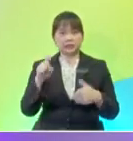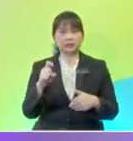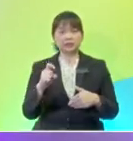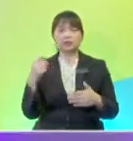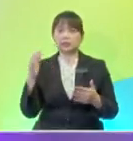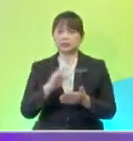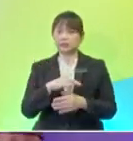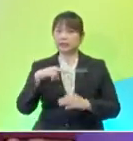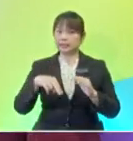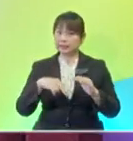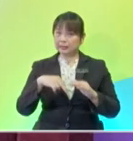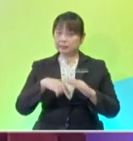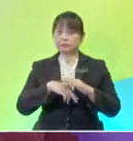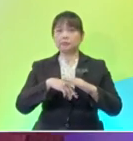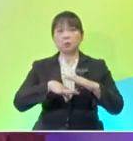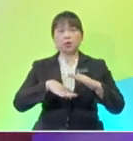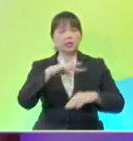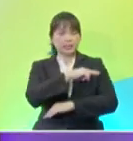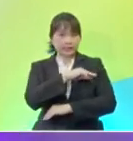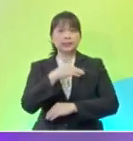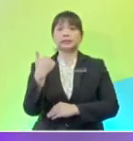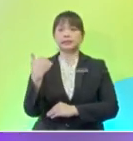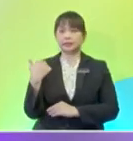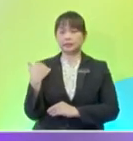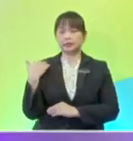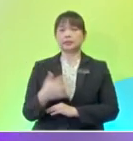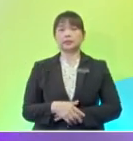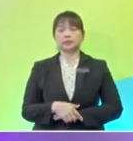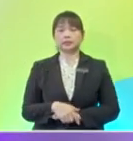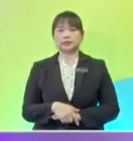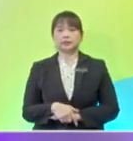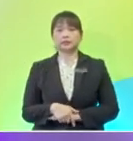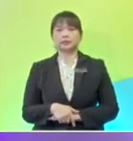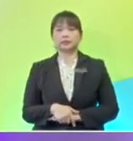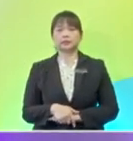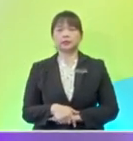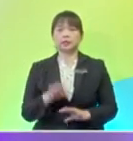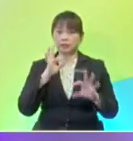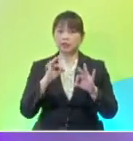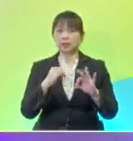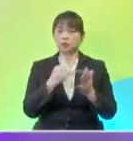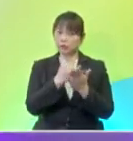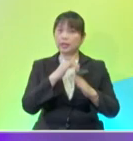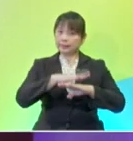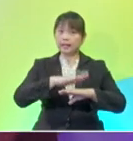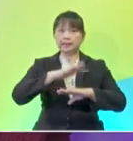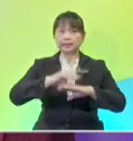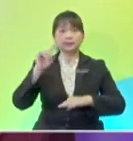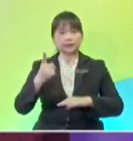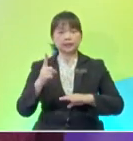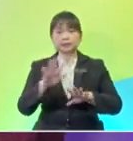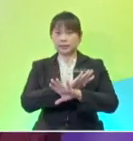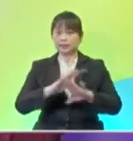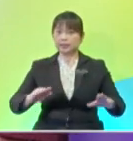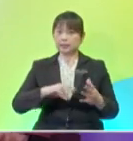jadi murid-murid pun sama kalau kita jangan campur atas bawah jadi kayak sini dari